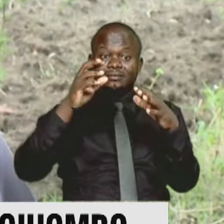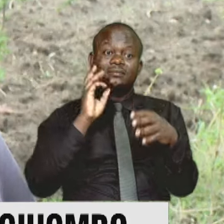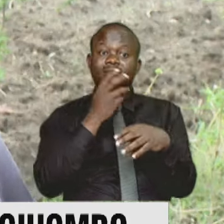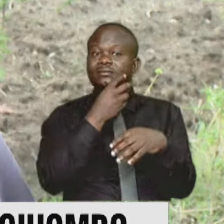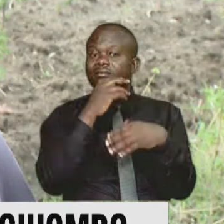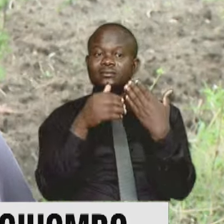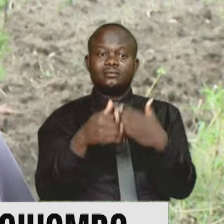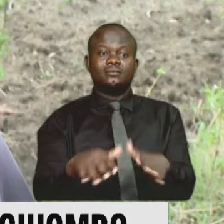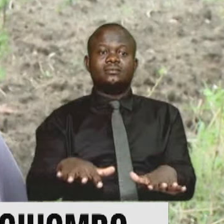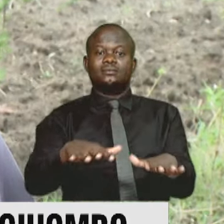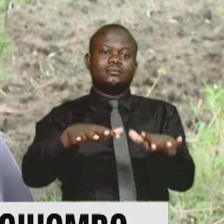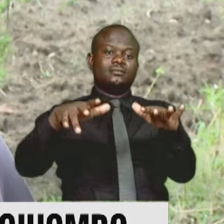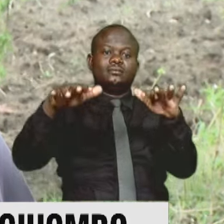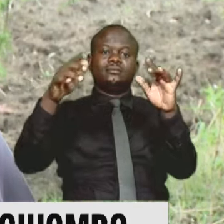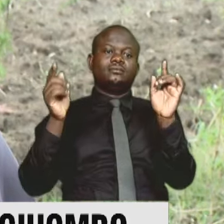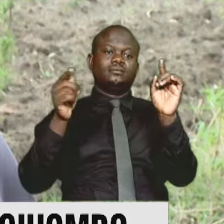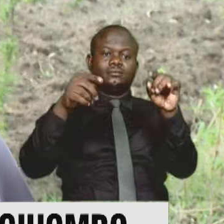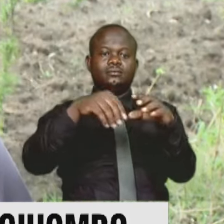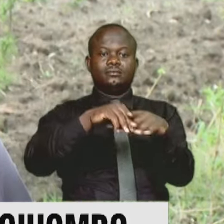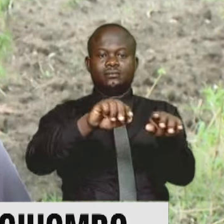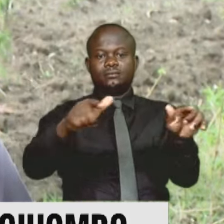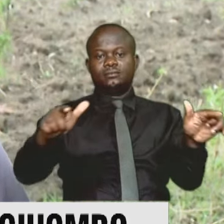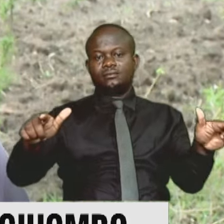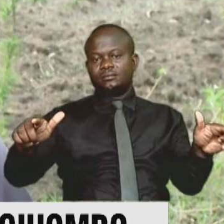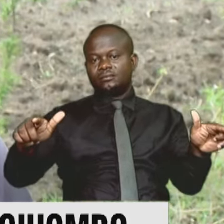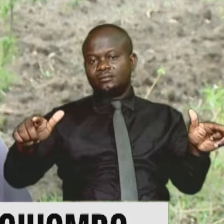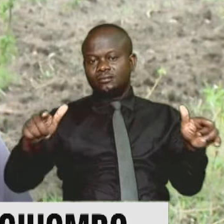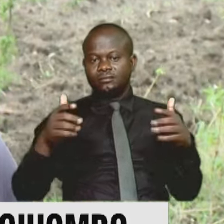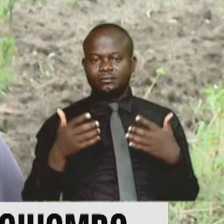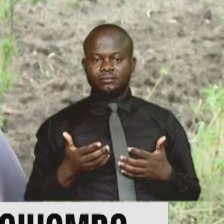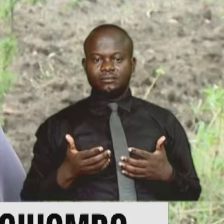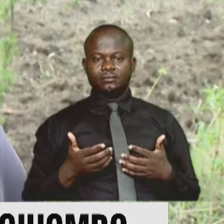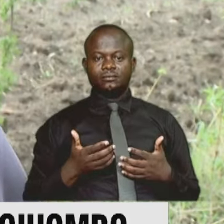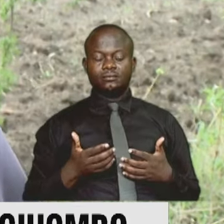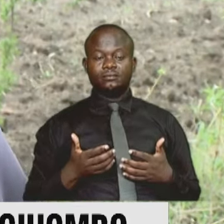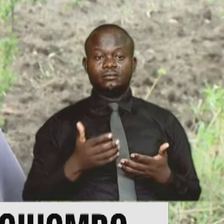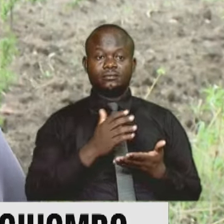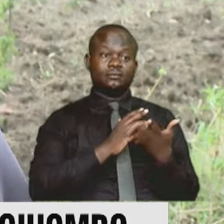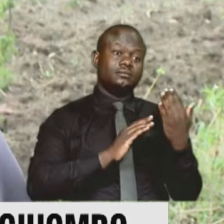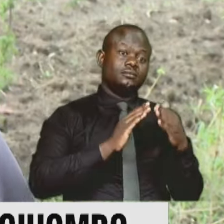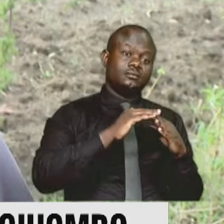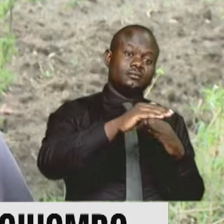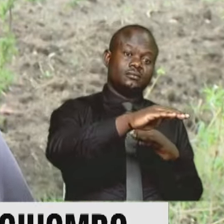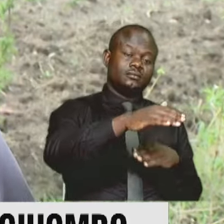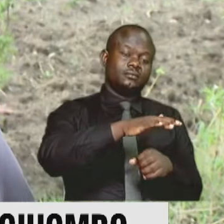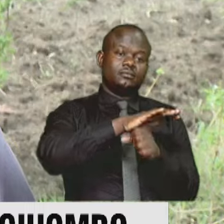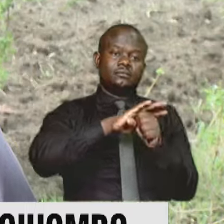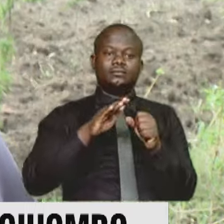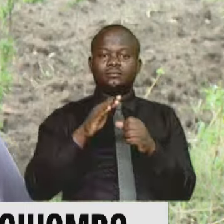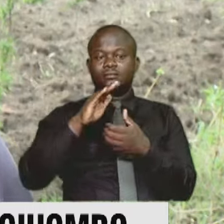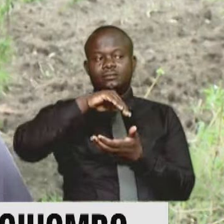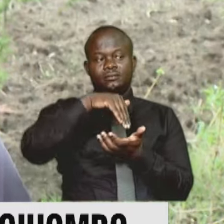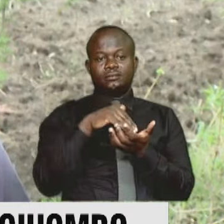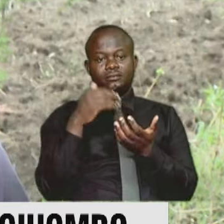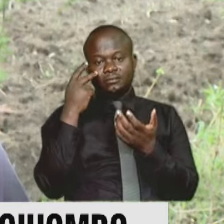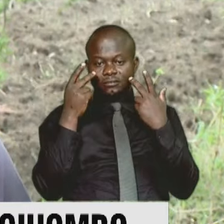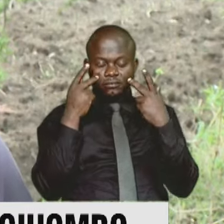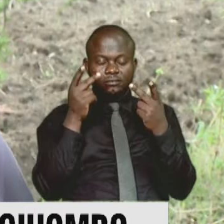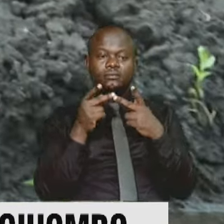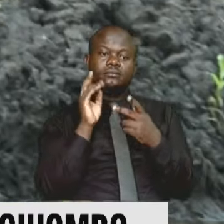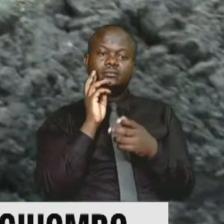nayo aruzura akaza mu mirima, cyaba igice cyepfo kikuzura no hagati ugasanga ahantu haretse